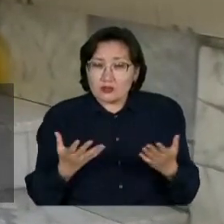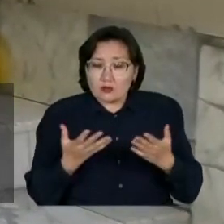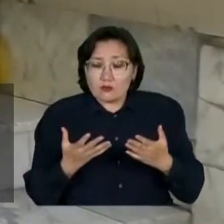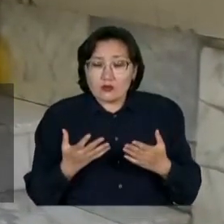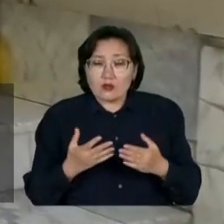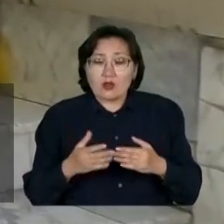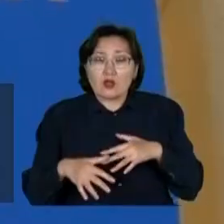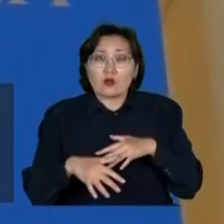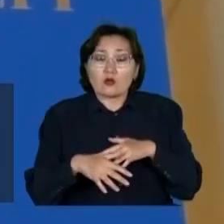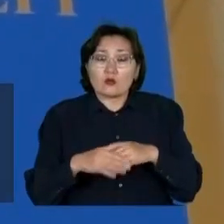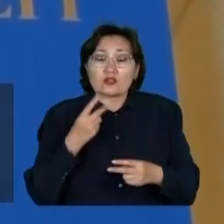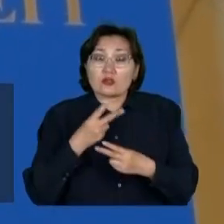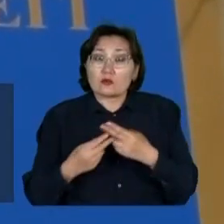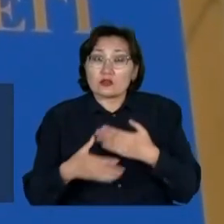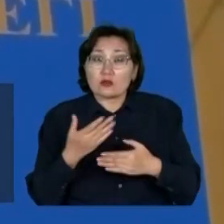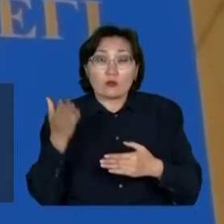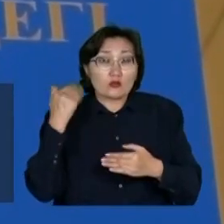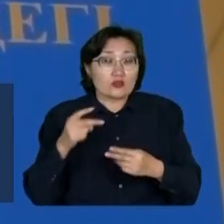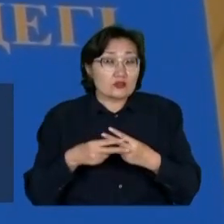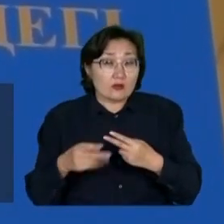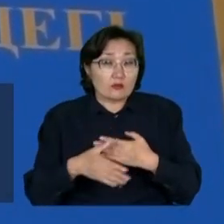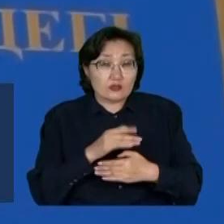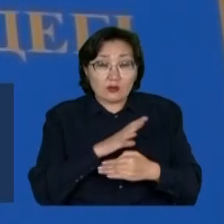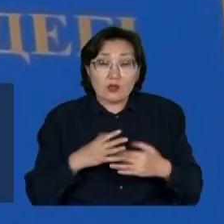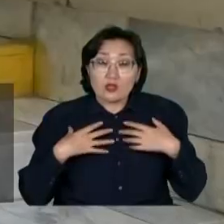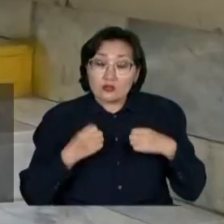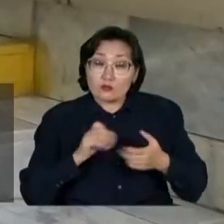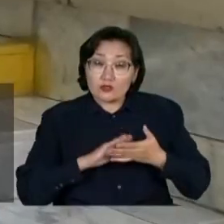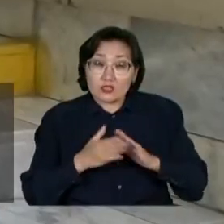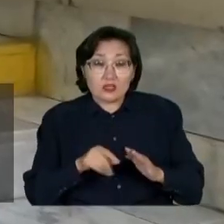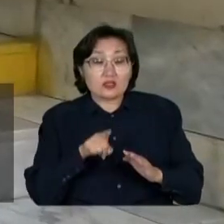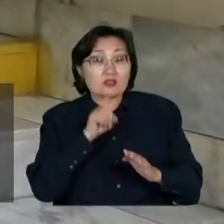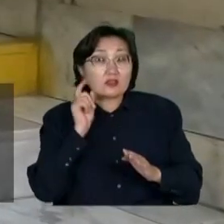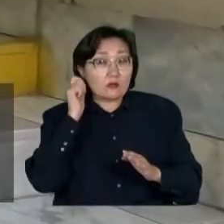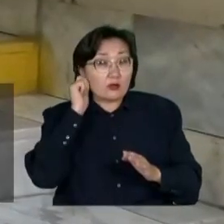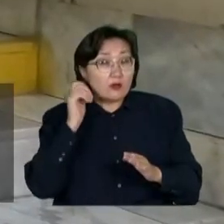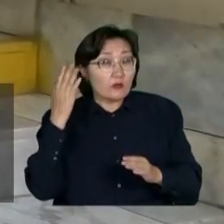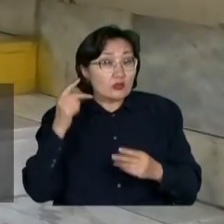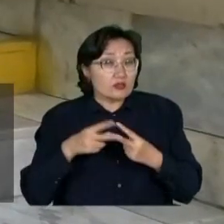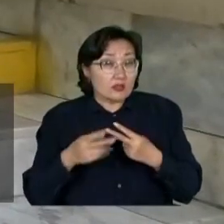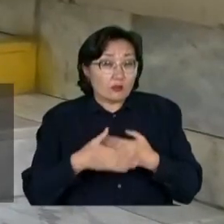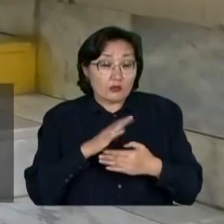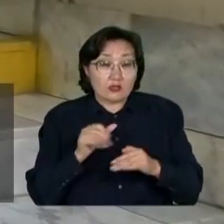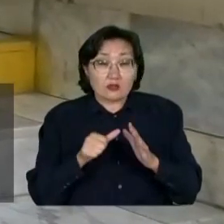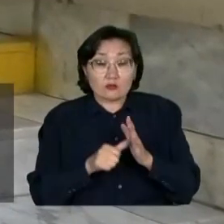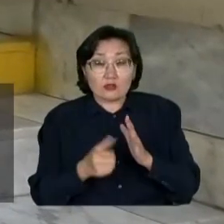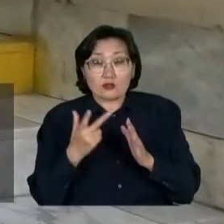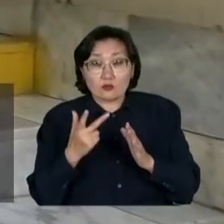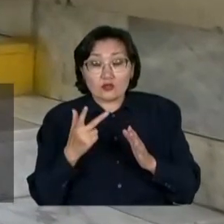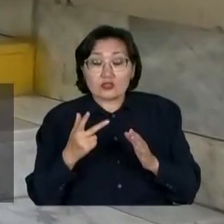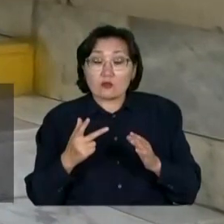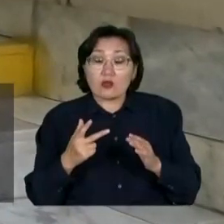қайталануы жоқ ол кісіде. Бұрын сотты болмаған, денсаулығын ескеріп, жастығын ескеріп, бұрын сотты болмаған ескеріп, 63-ті қолдануға болатын